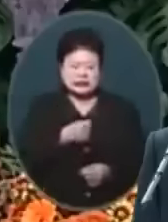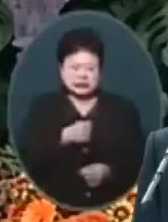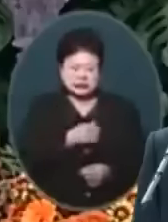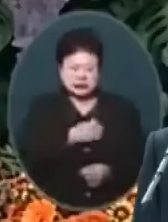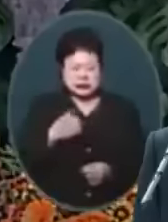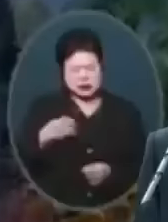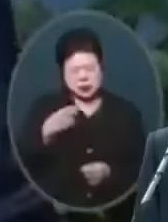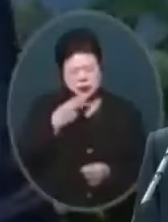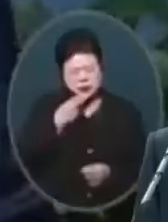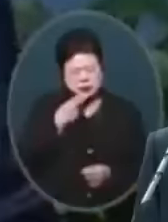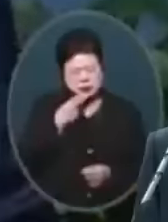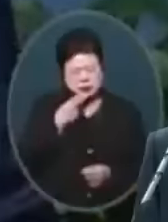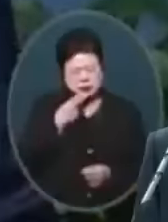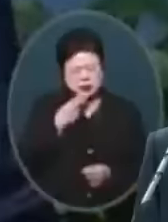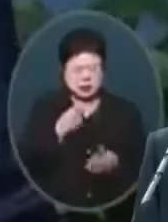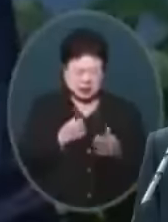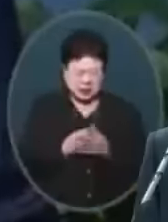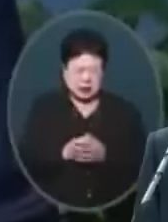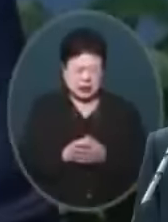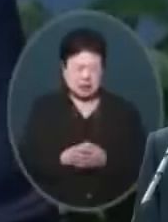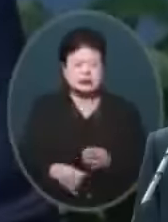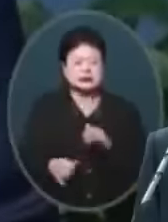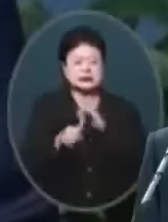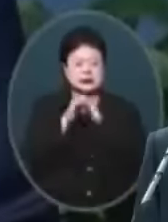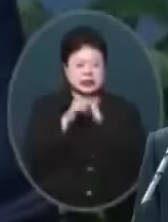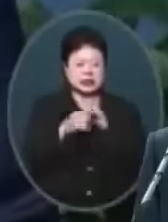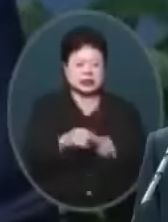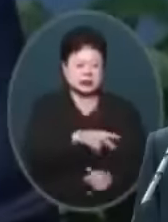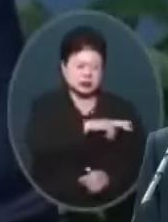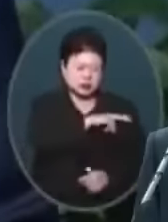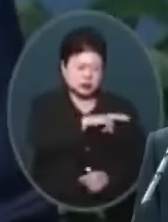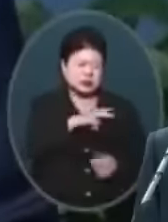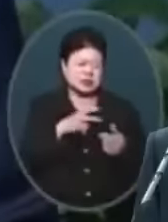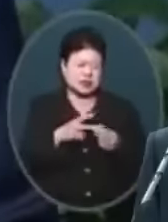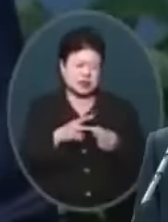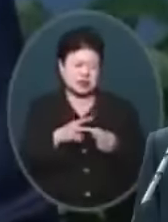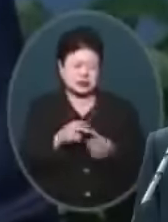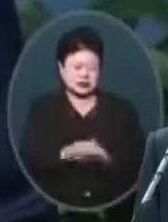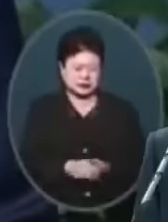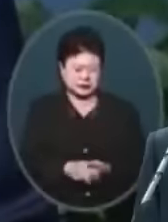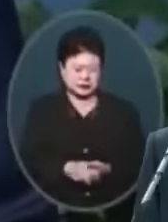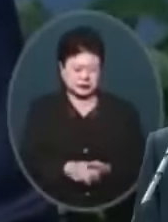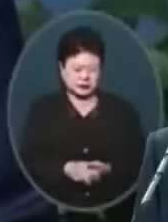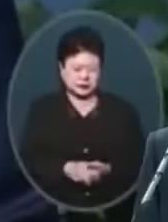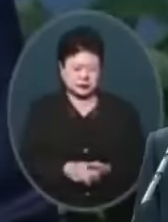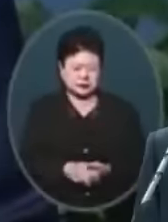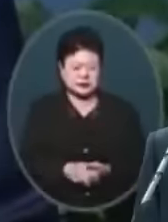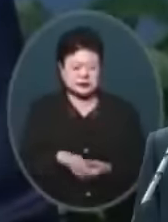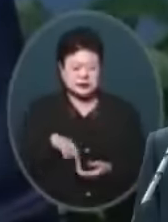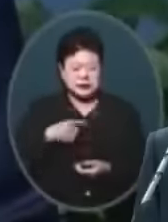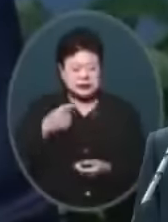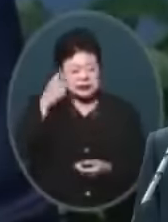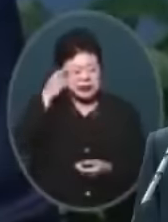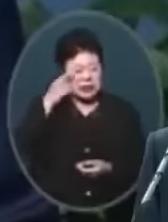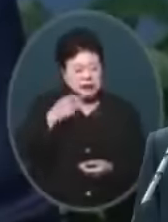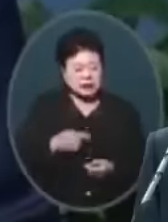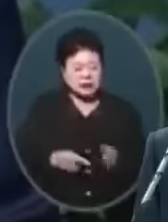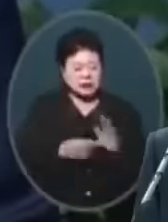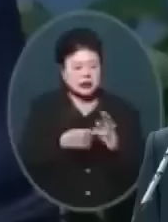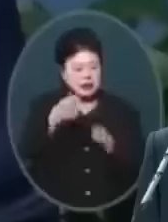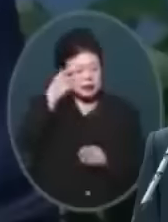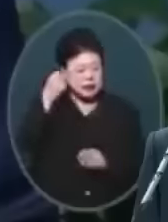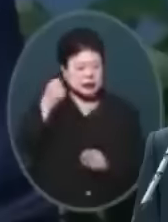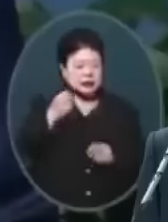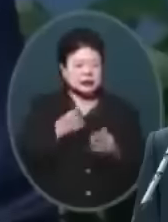것입니다. 외모에 자신이 없고 자기 생활에 열등의식을 가진 부정적인 자화상을 가진 청소년들이